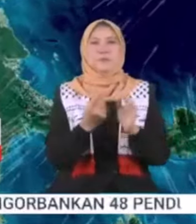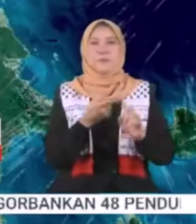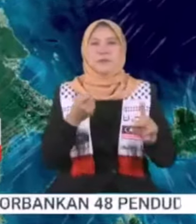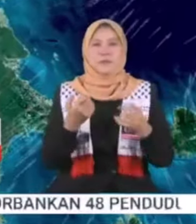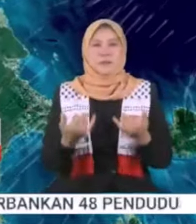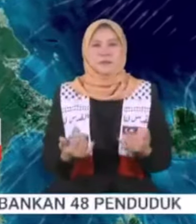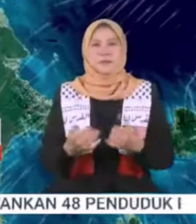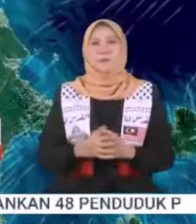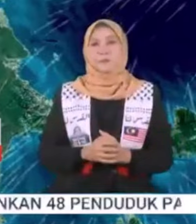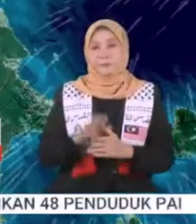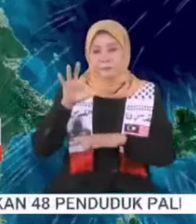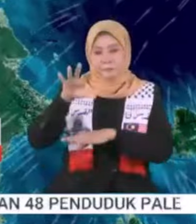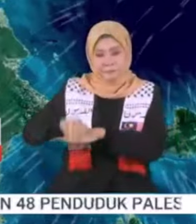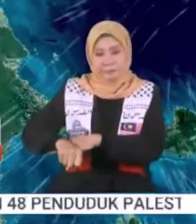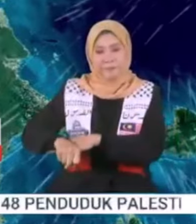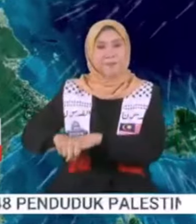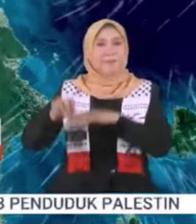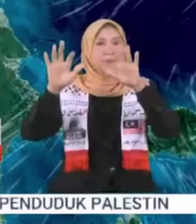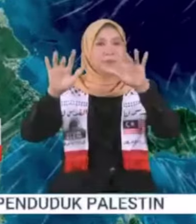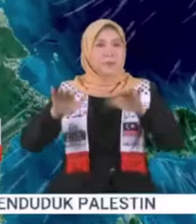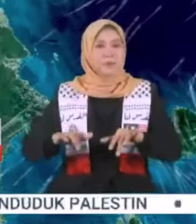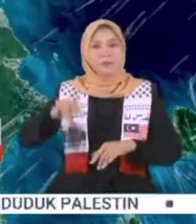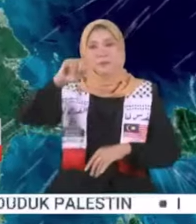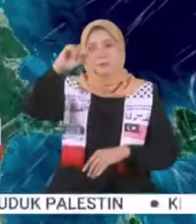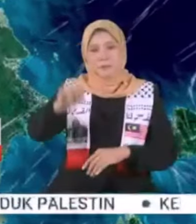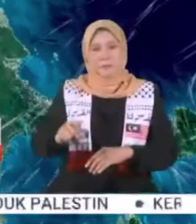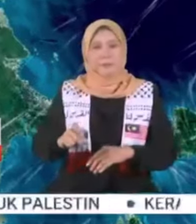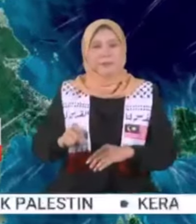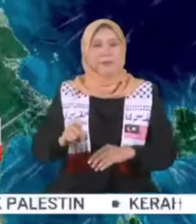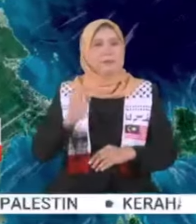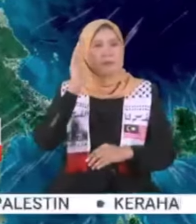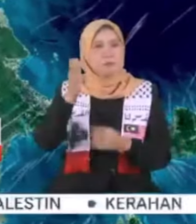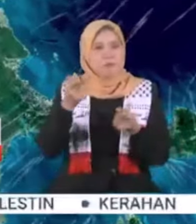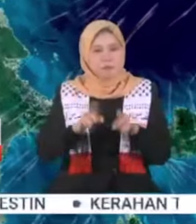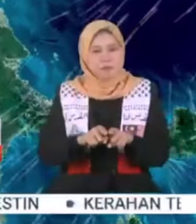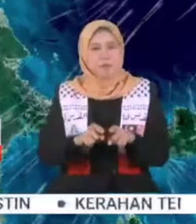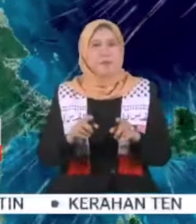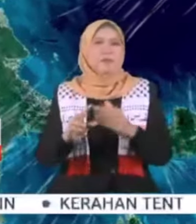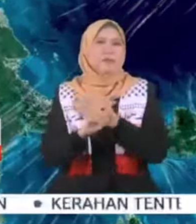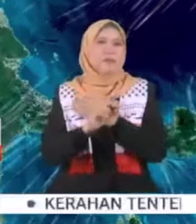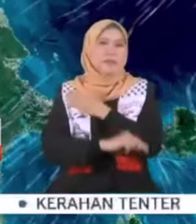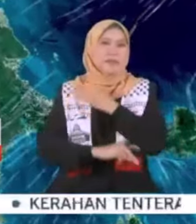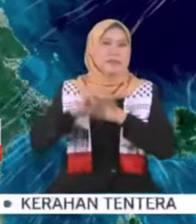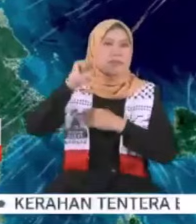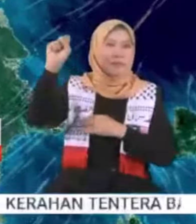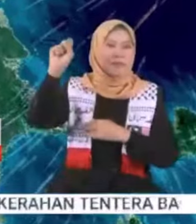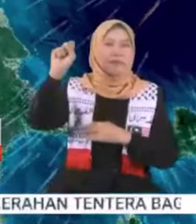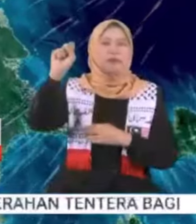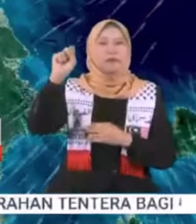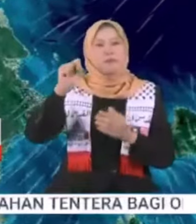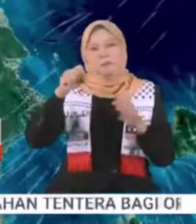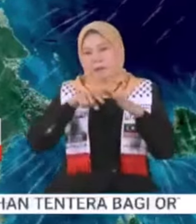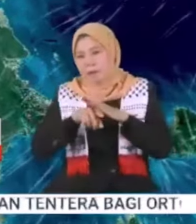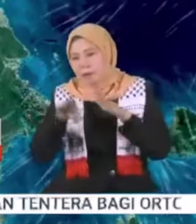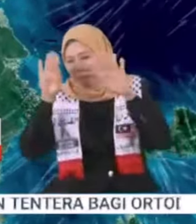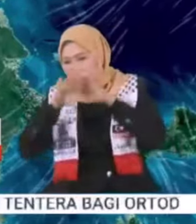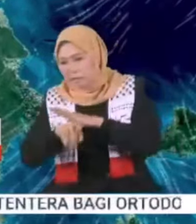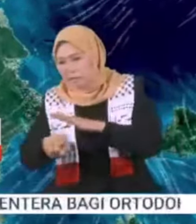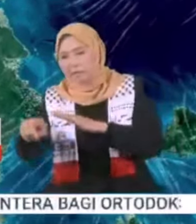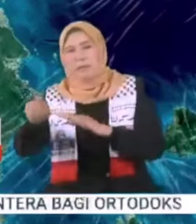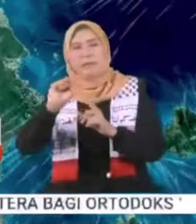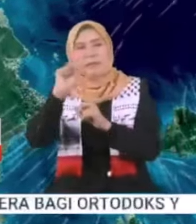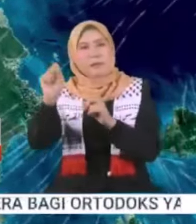sekarang. Menjelang malam nanti, keadaan hujan dan ribut petir berpotensi untuk berlaku di sekitar negeri Sabah melibatkan bahagian pedalaman termasuklah